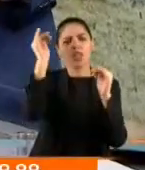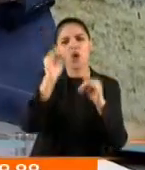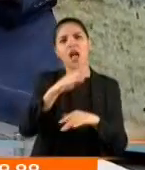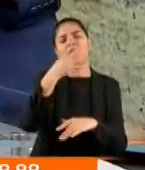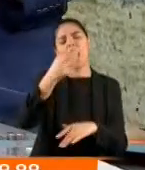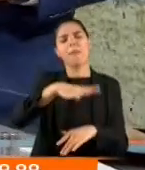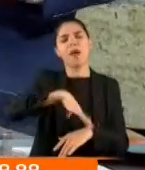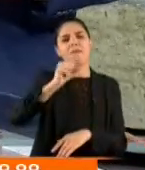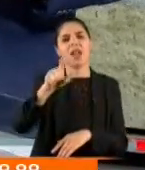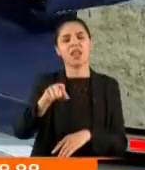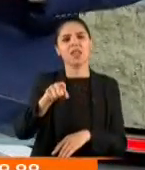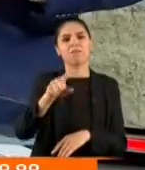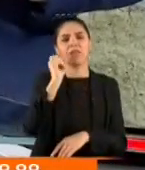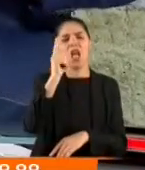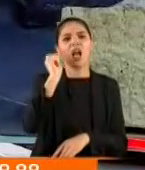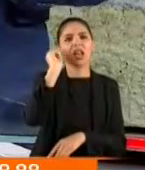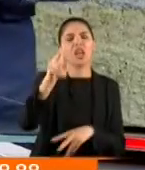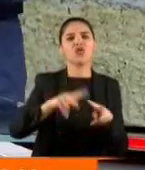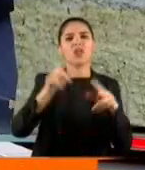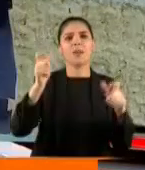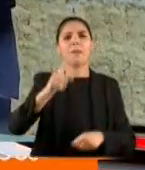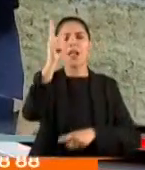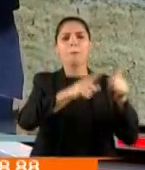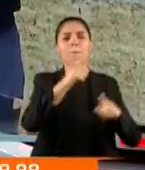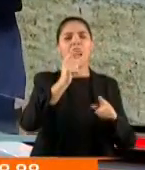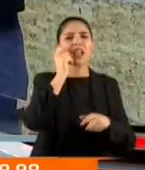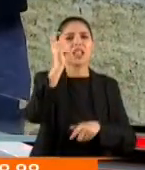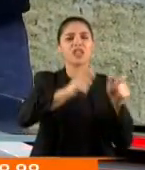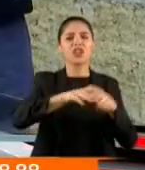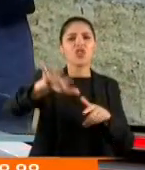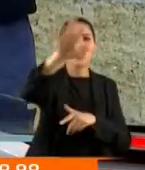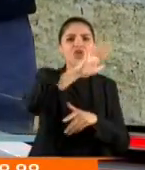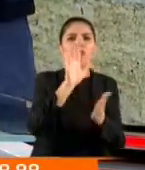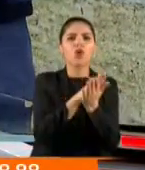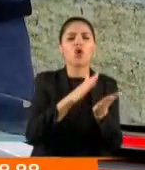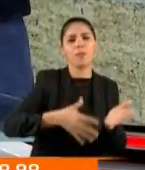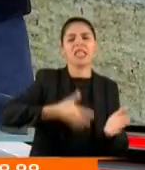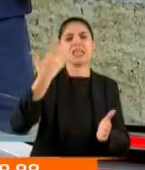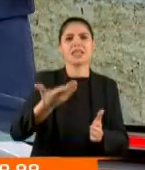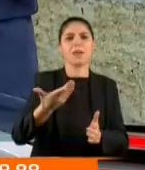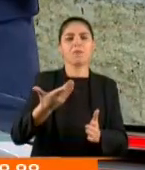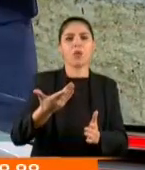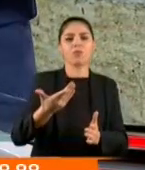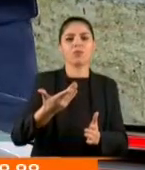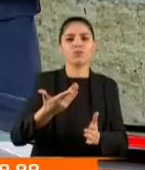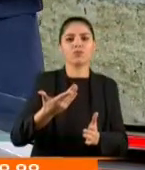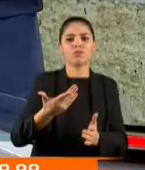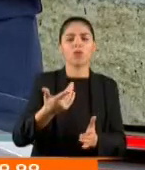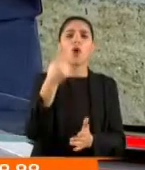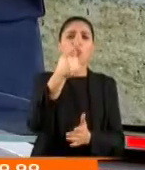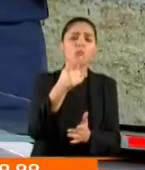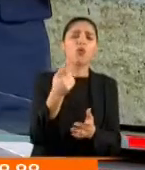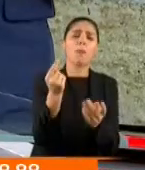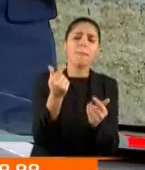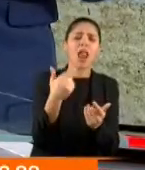haber merkezimize. Ankara Mamak'ın bazı sakinleri çevrede köpek istemiyor. Bir noktaya kadar, bir